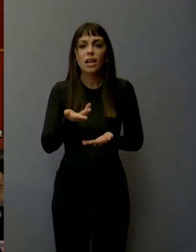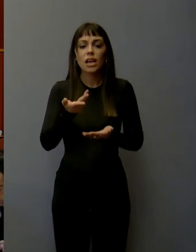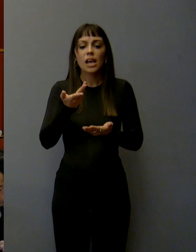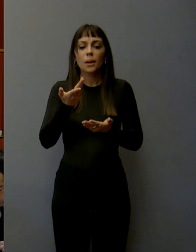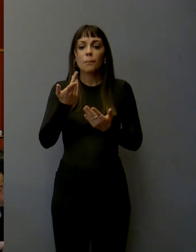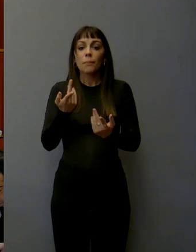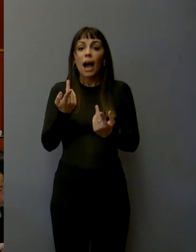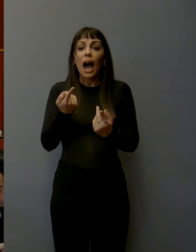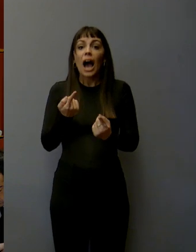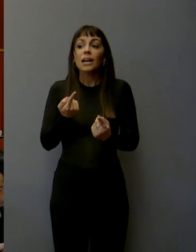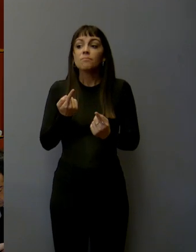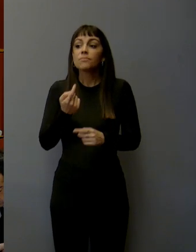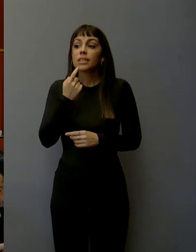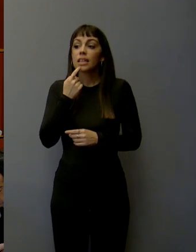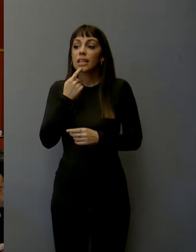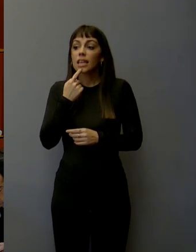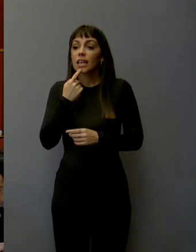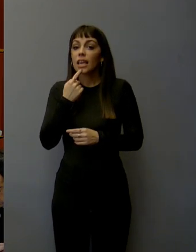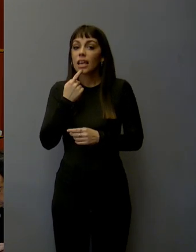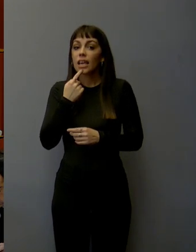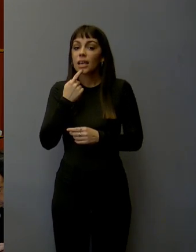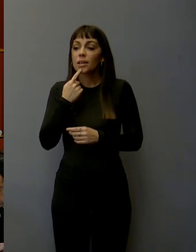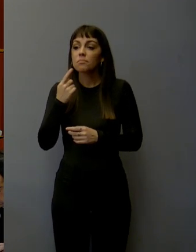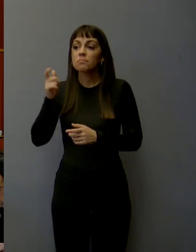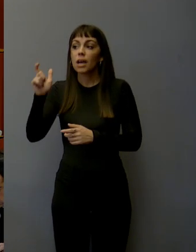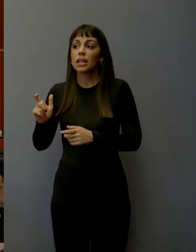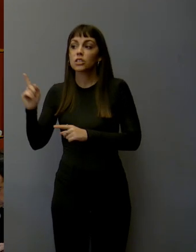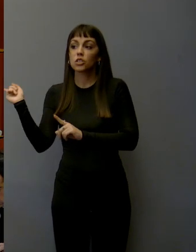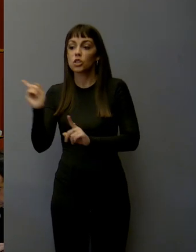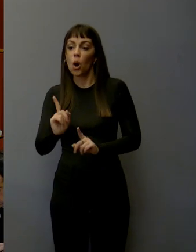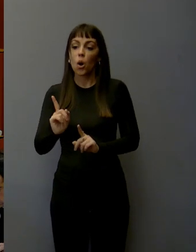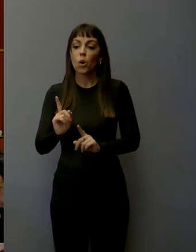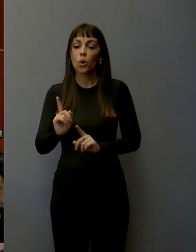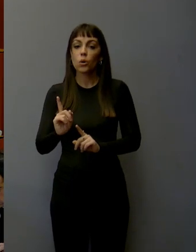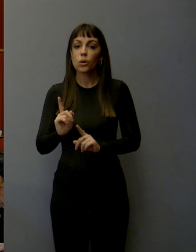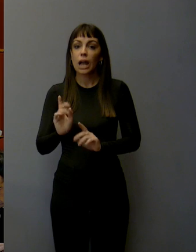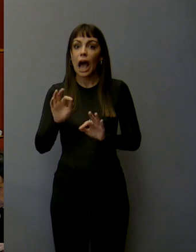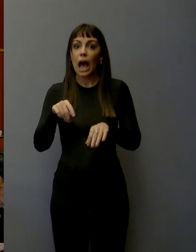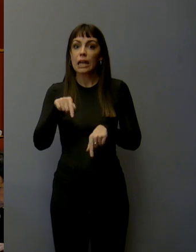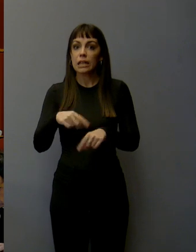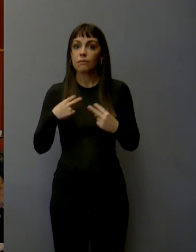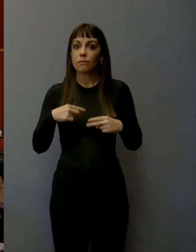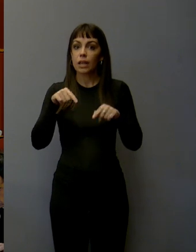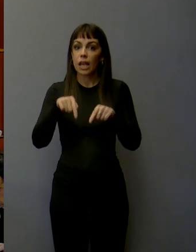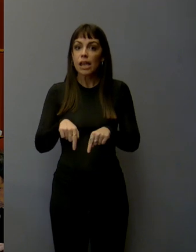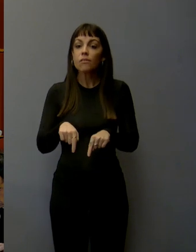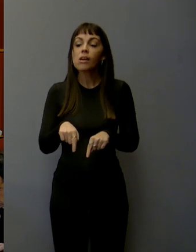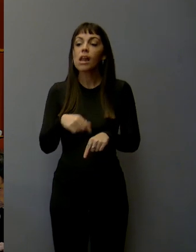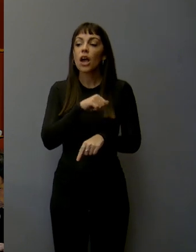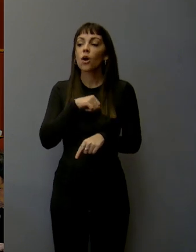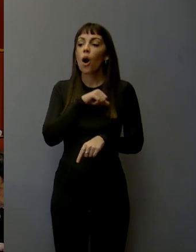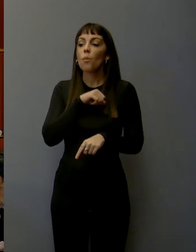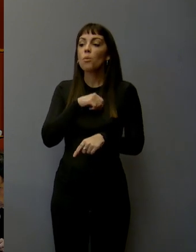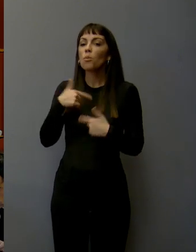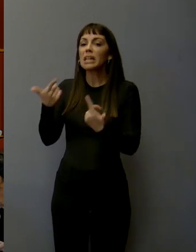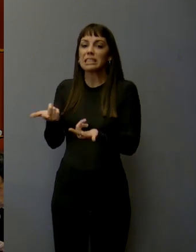arriva a vivere in questa città si trova in qualche maniera un comune che chiede senza dare nulla Ora per agevolarla sindaco